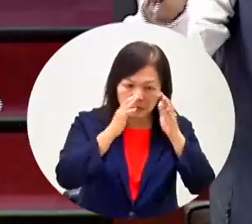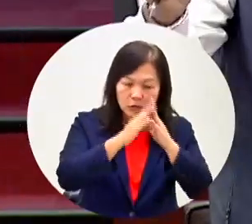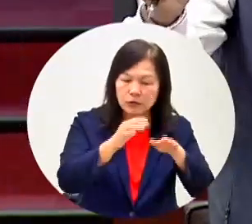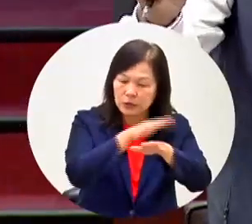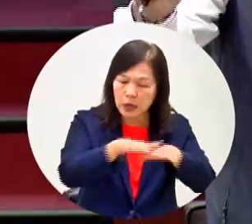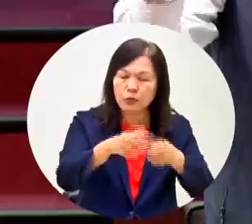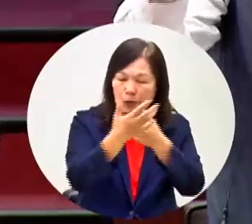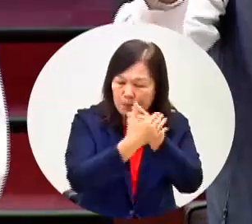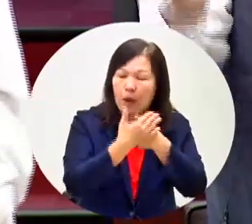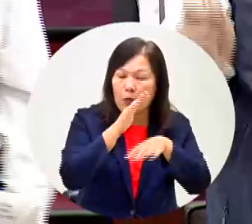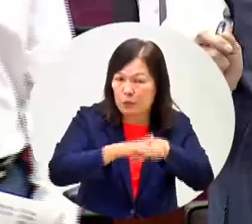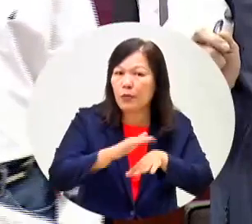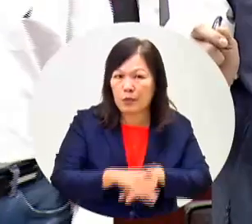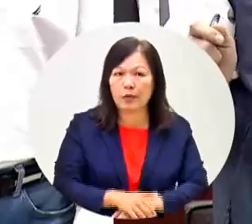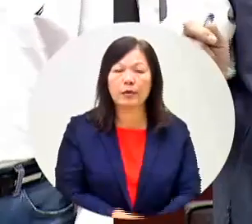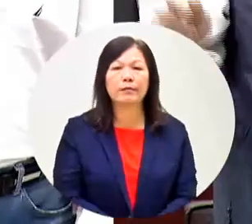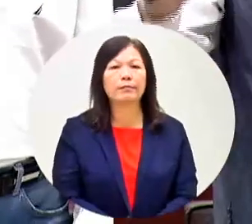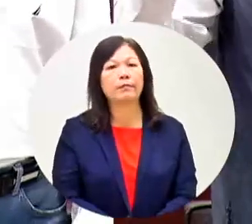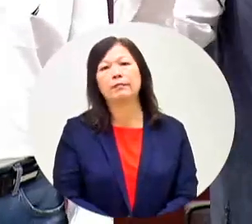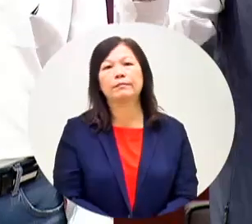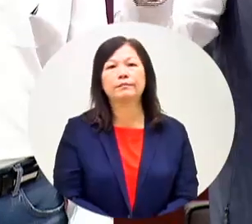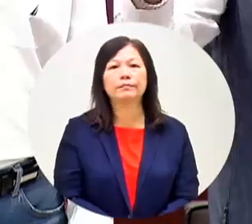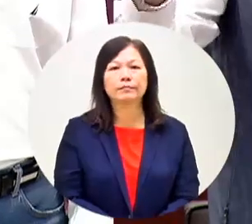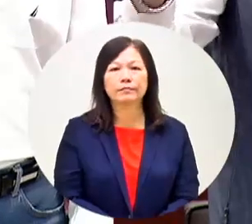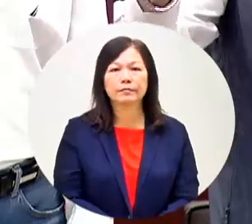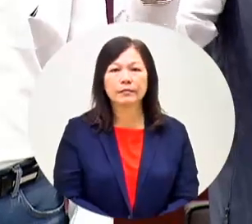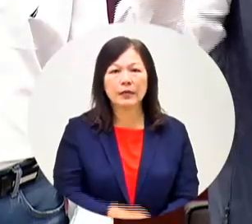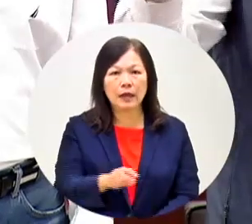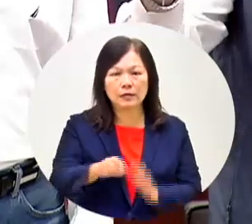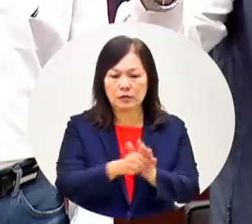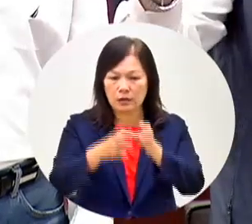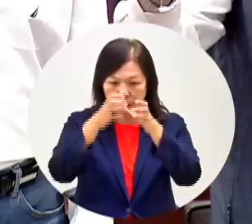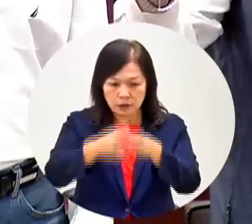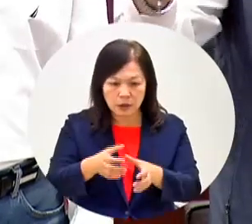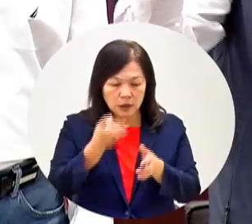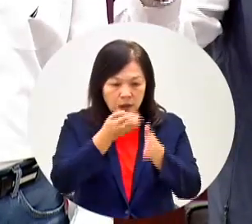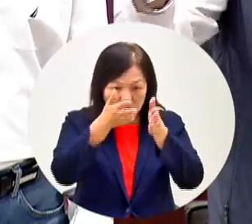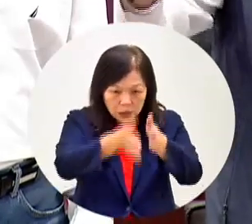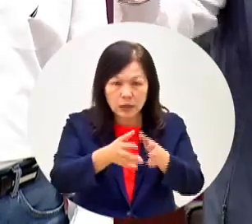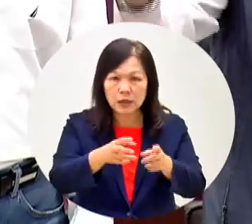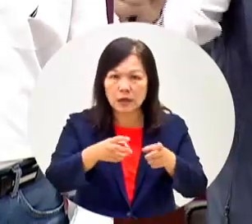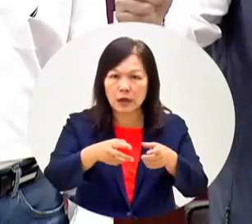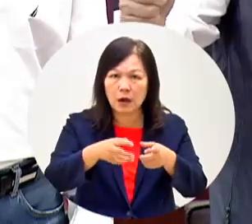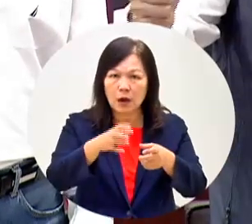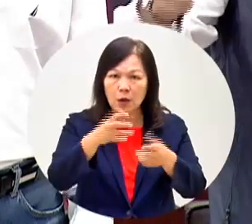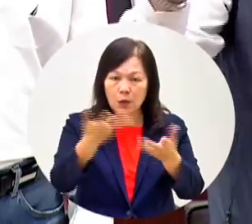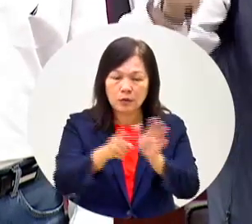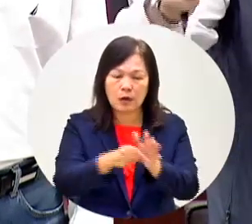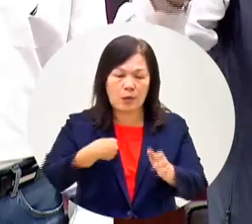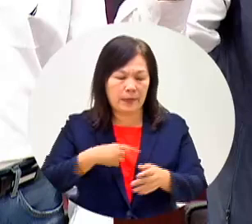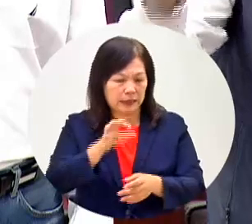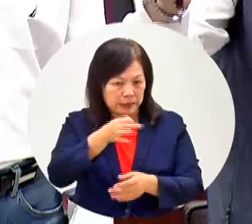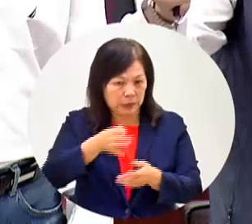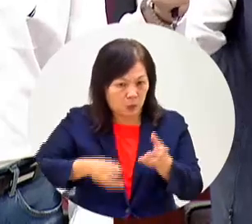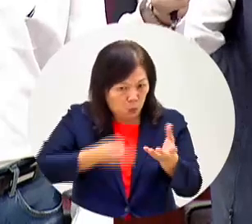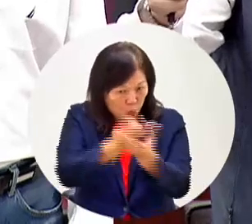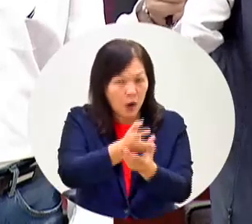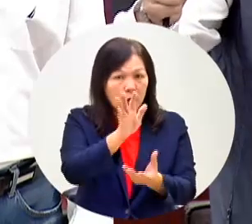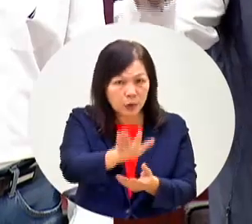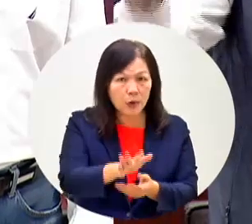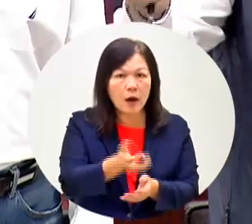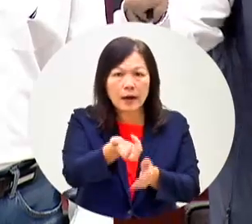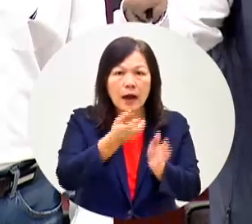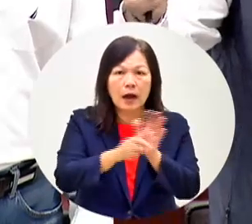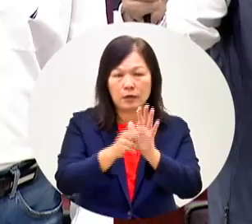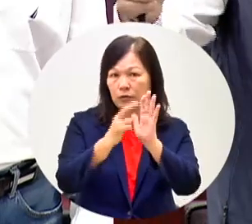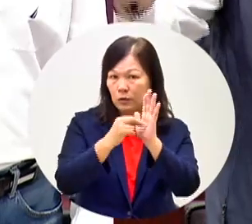啊，记得啊，我已经成立专案了哈、啊，已经动用到我们的精锐啊，我的精锐啊，你头先讲的哈、啊，我的霹雳的啊，